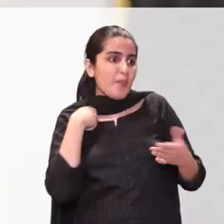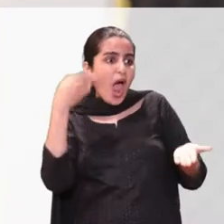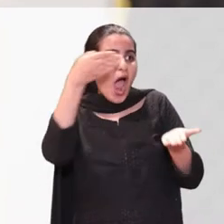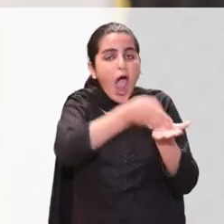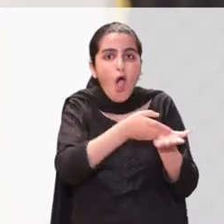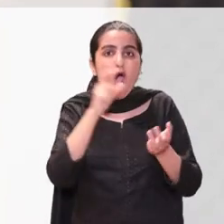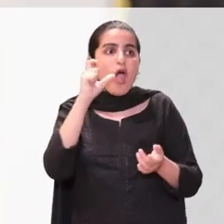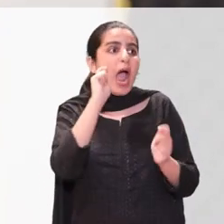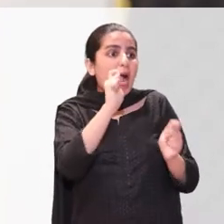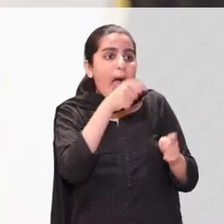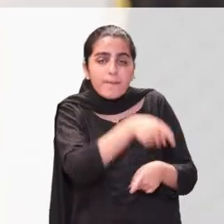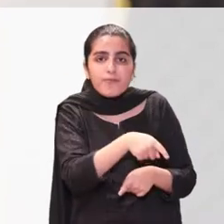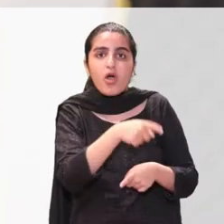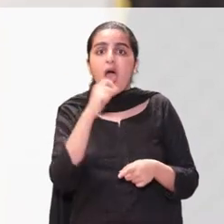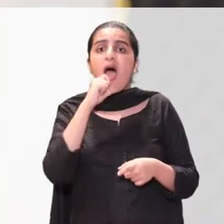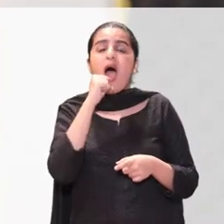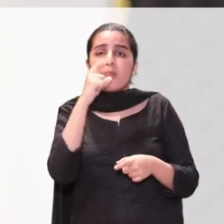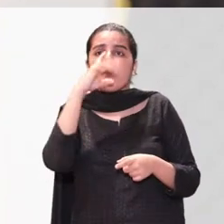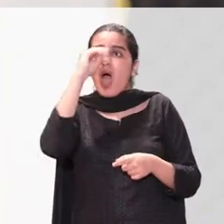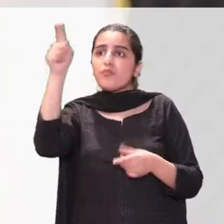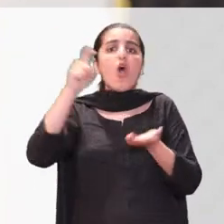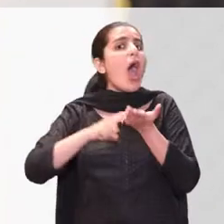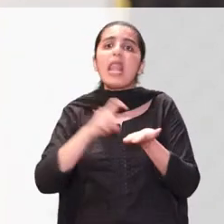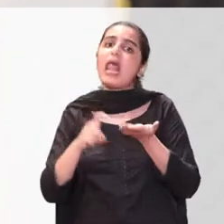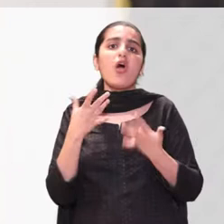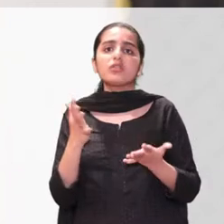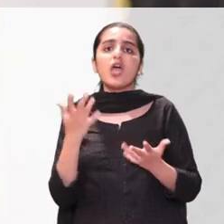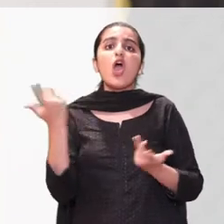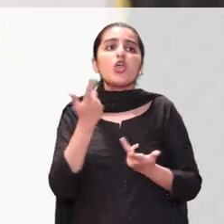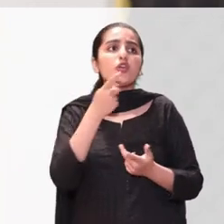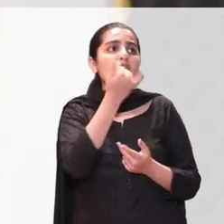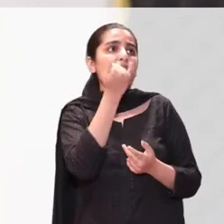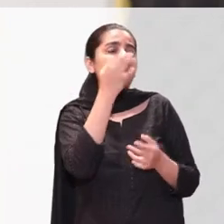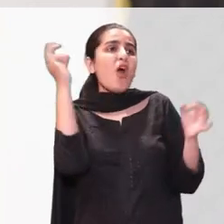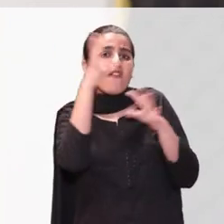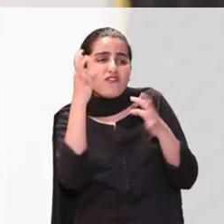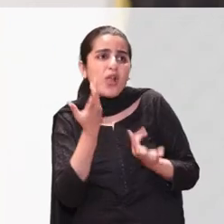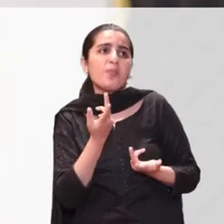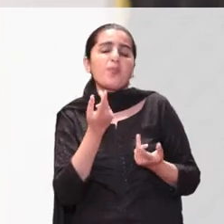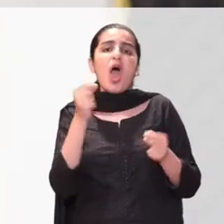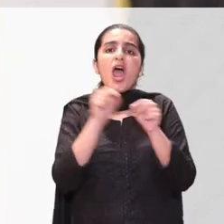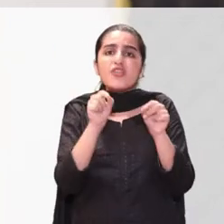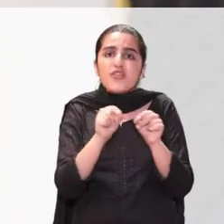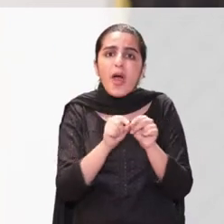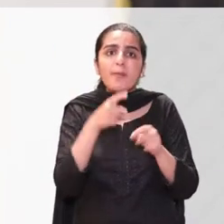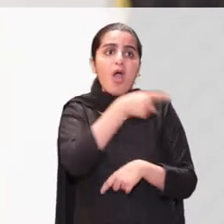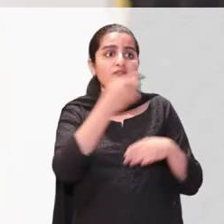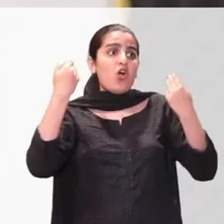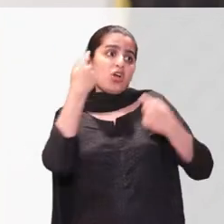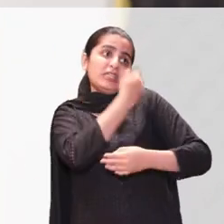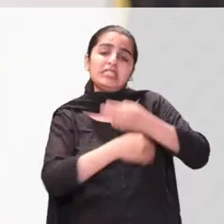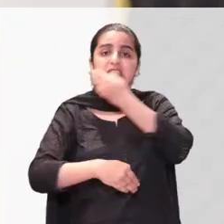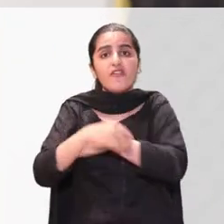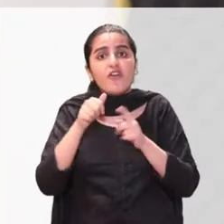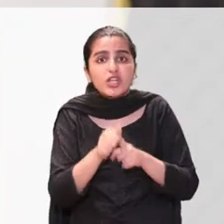लड़की जिनमें टैलेंट है आपको भी पता होगा कि पेंट आने नहीं देते उनको लगता है सिल्क है बीचोबीच इंडस्ट्री है और यहां पर आपको आपको